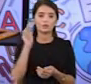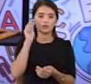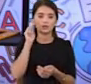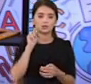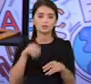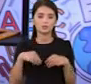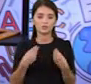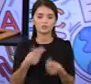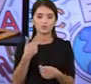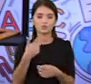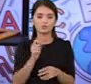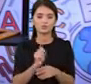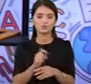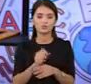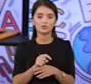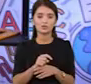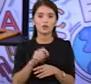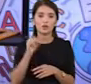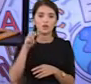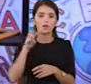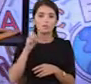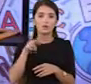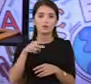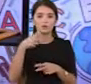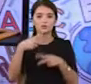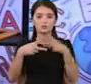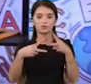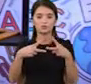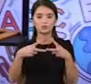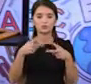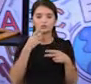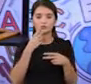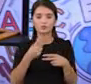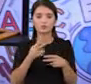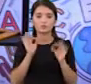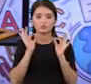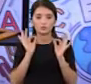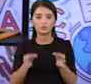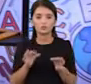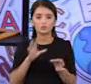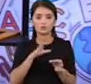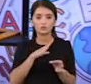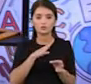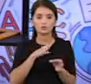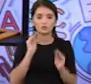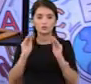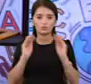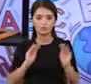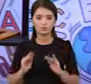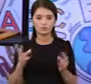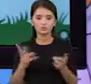Darslikda berilgan 3-chi misol. Amal ishoralarini tengliklar to'g'ri bo'ladigan qilib